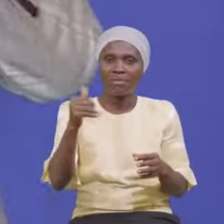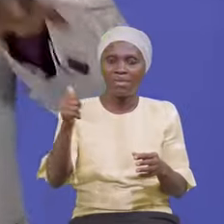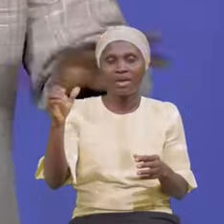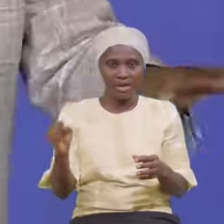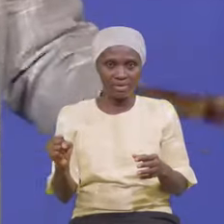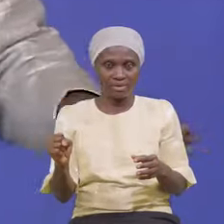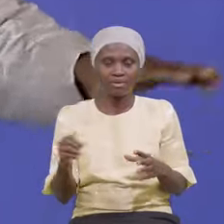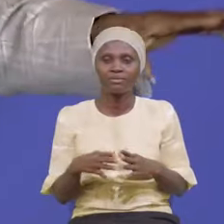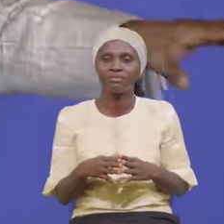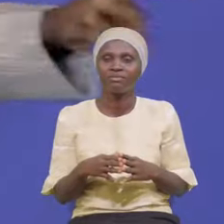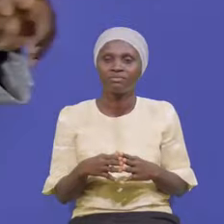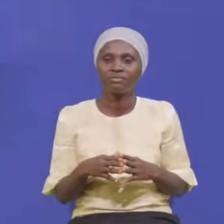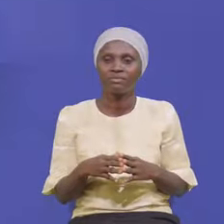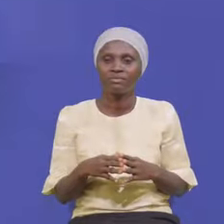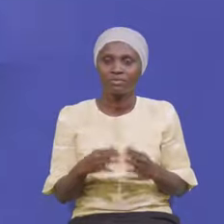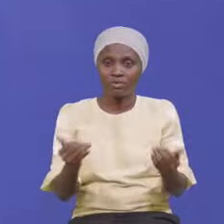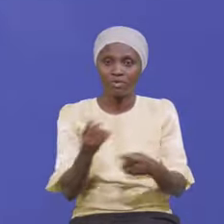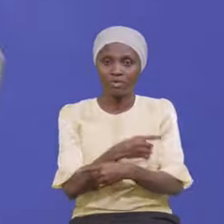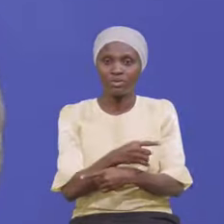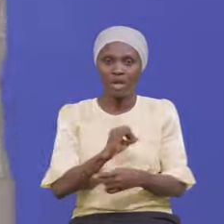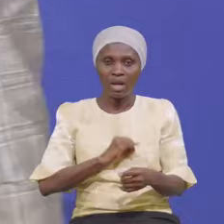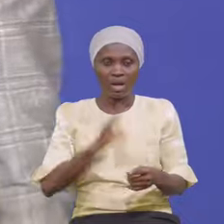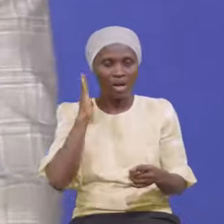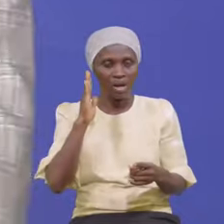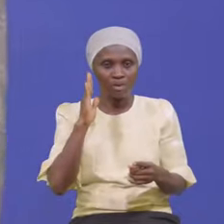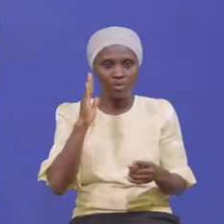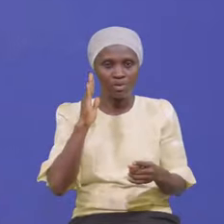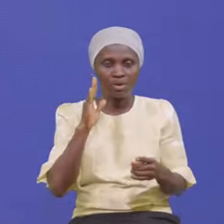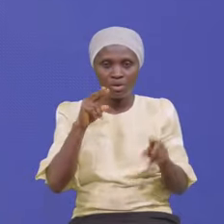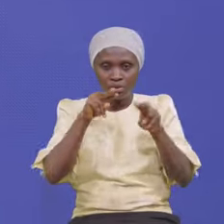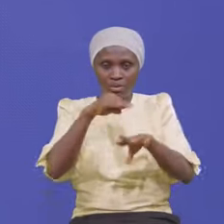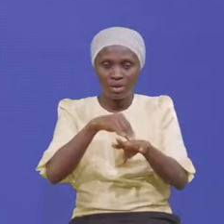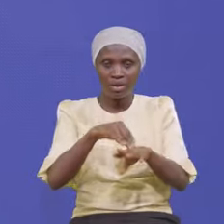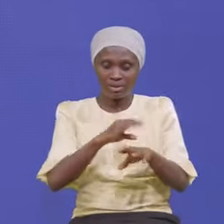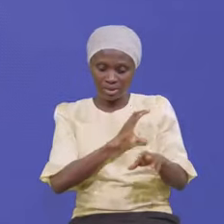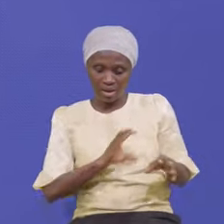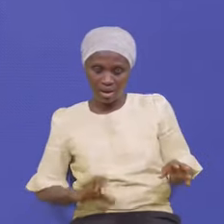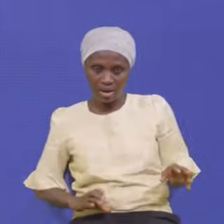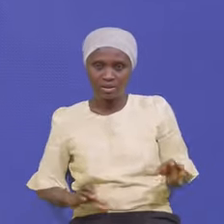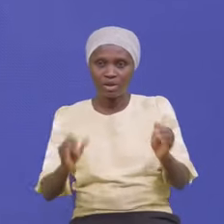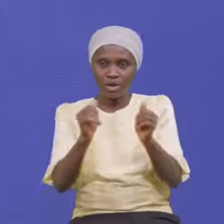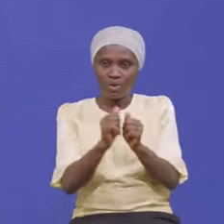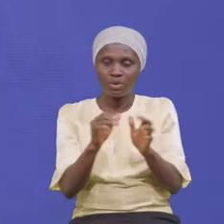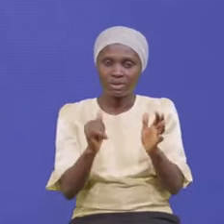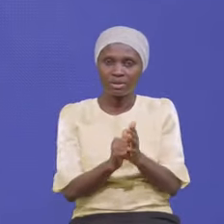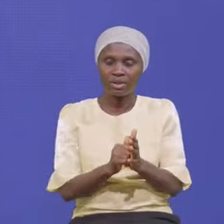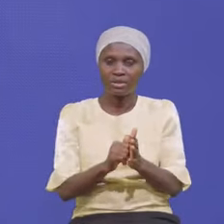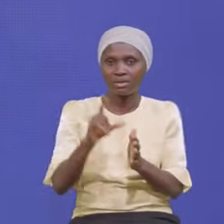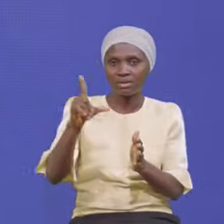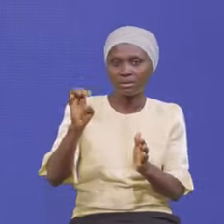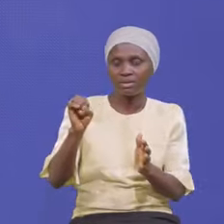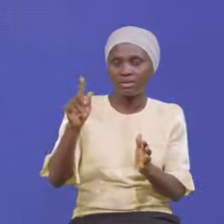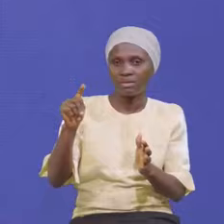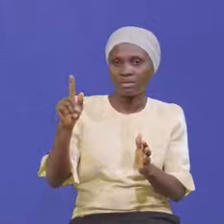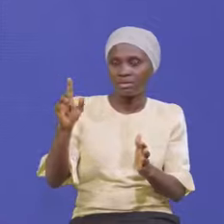ఉన్నాయి. Today I'm going to look at Christ with that letter M. ఈ రోజున క్రైస్ట్ అనే పదం తర్వాత ఉన్న M అనే అక్షరాన్ని